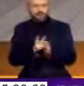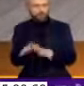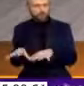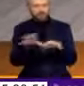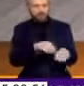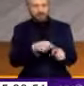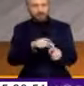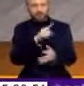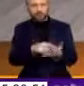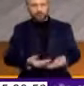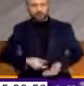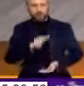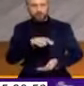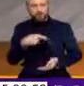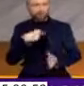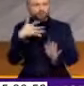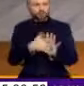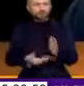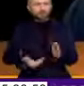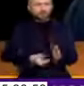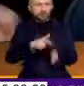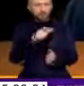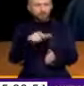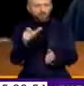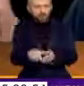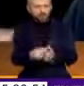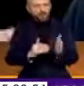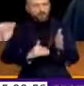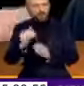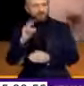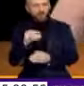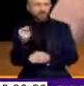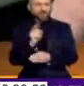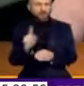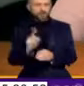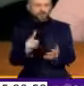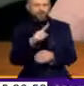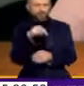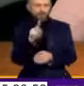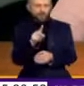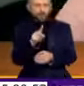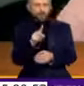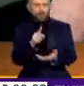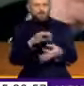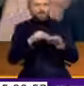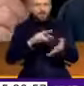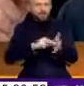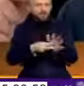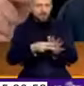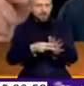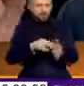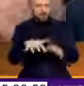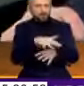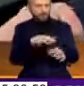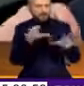питання життя людей. І ми розуміємо, що життя людей на шальках цих терезів вище, ніж те, що формально ДТП, детальний план території